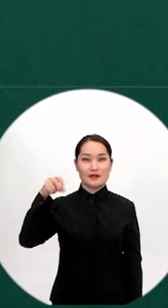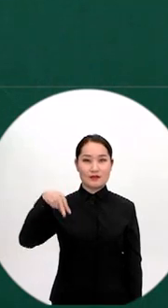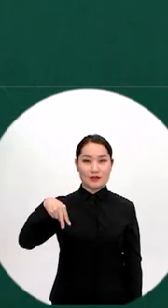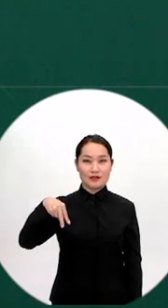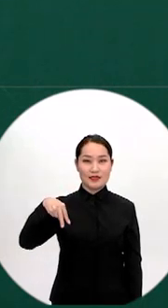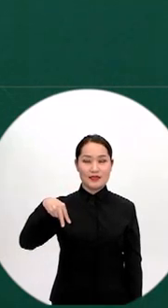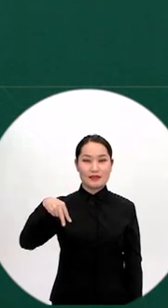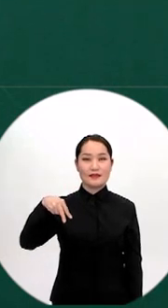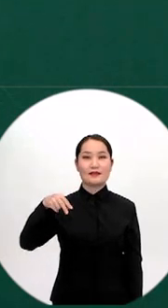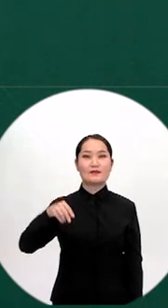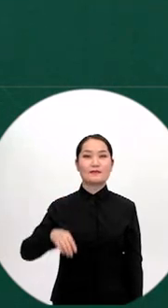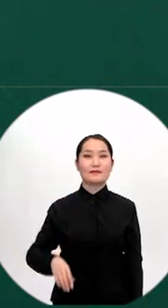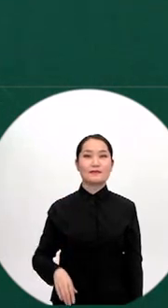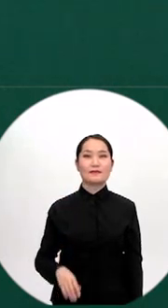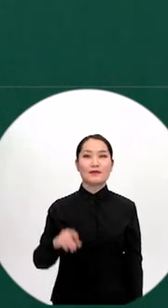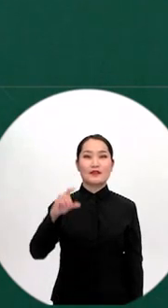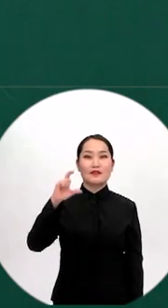Сургаал. Сургаал.